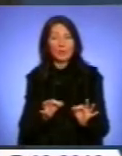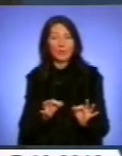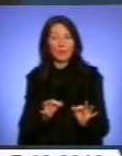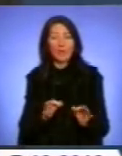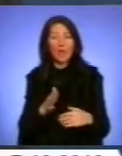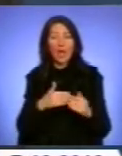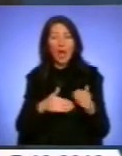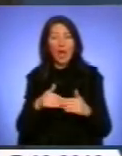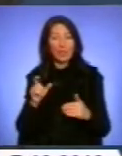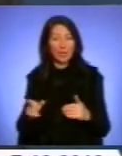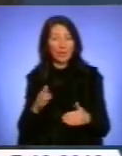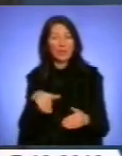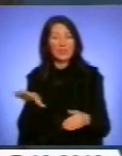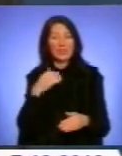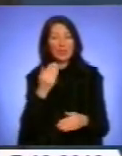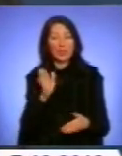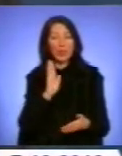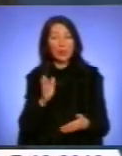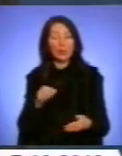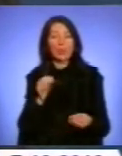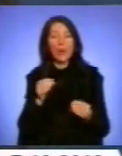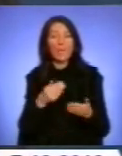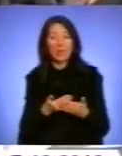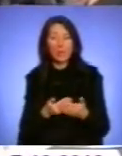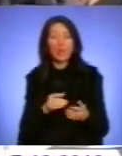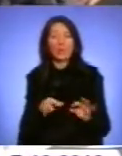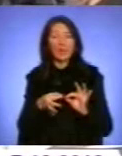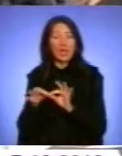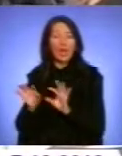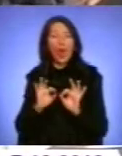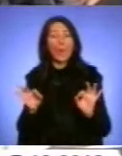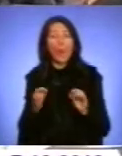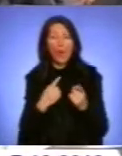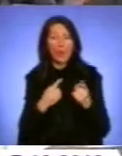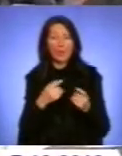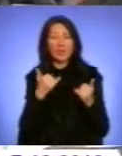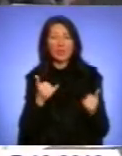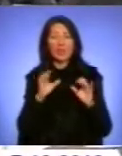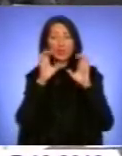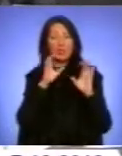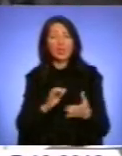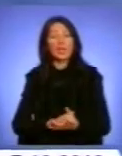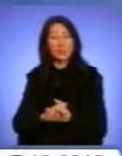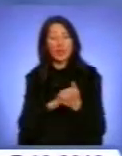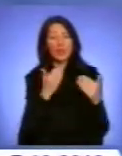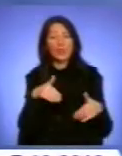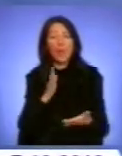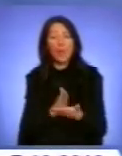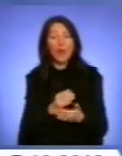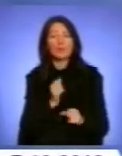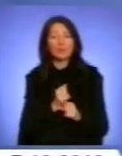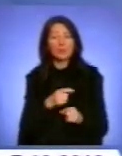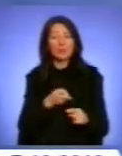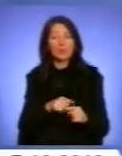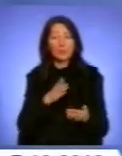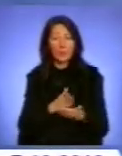суддівських кадрів. Всі вони будуть предметом детального обговорення. Нині Конституційна асамблея вже має напрацювання у цьому напрямку.